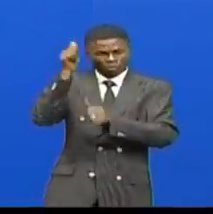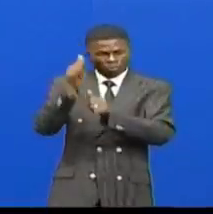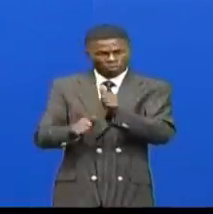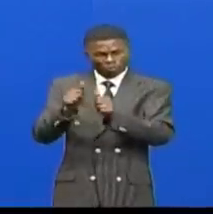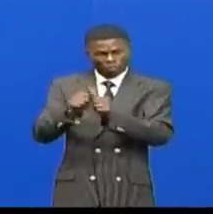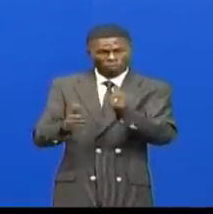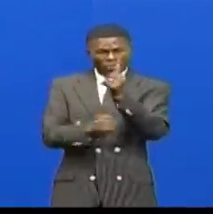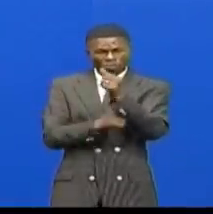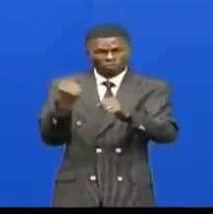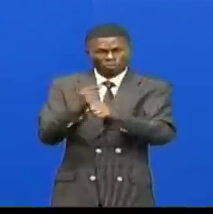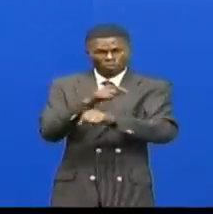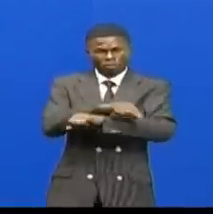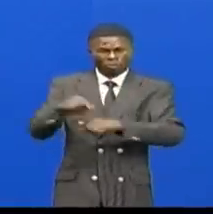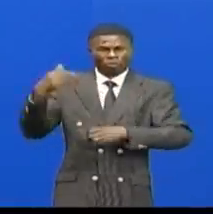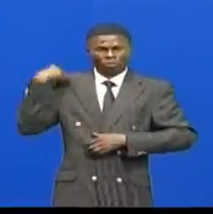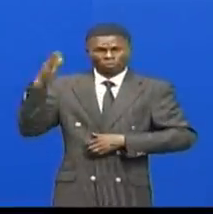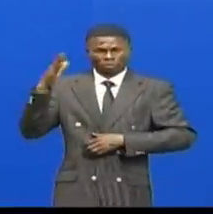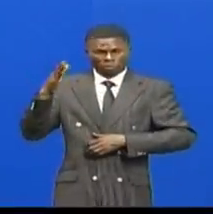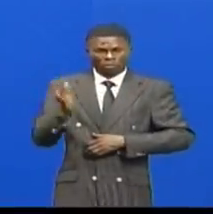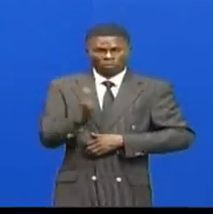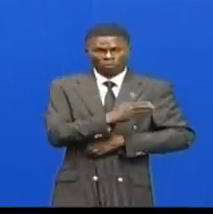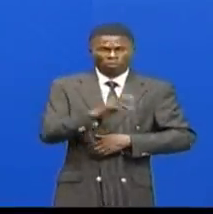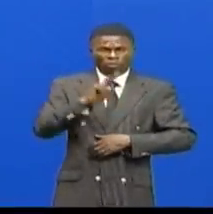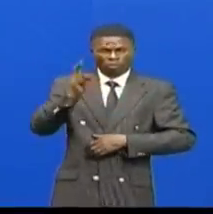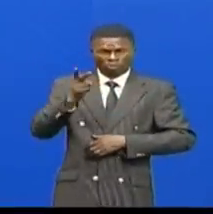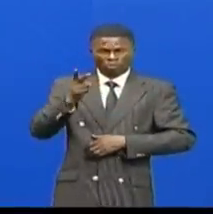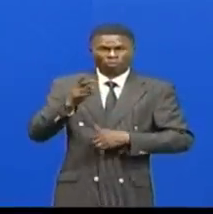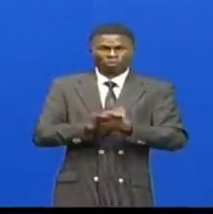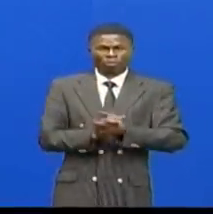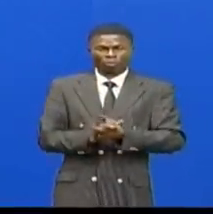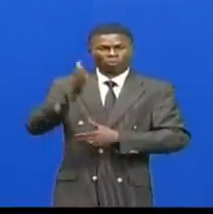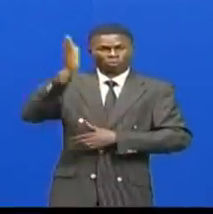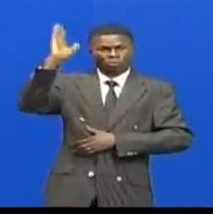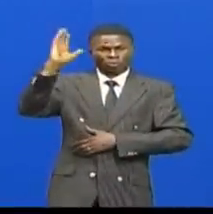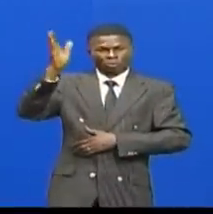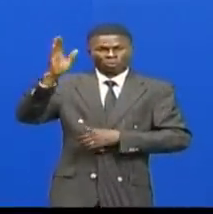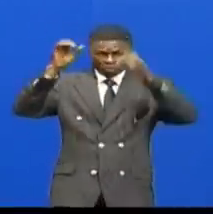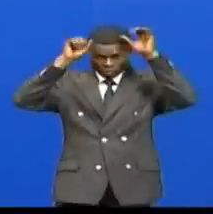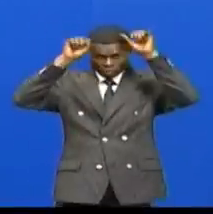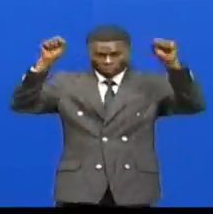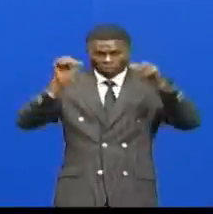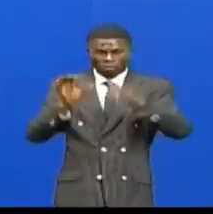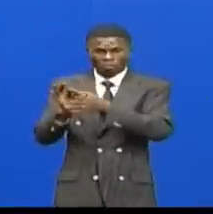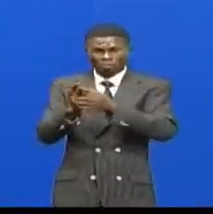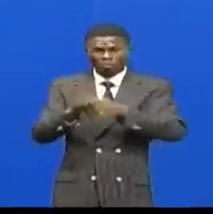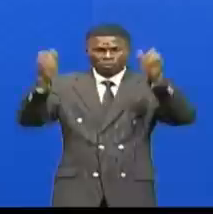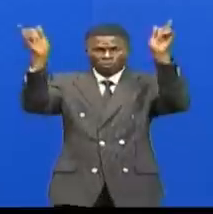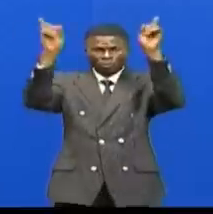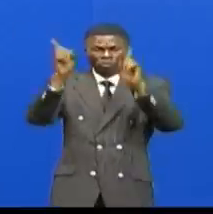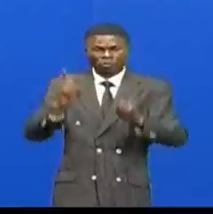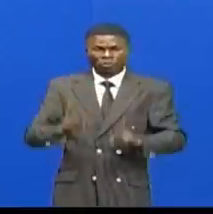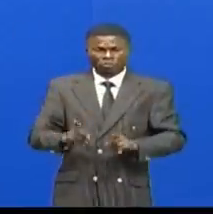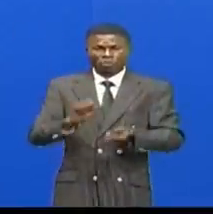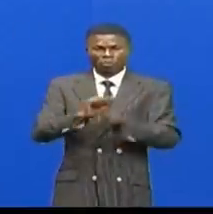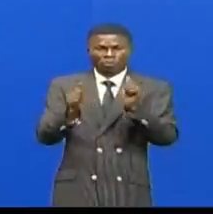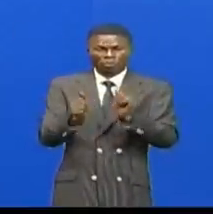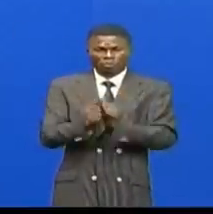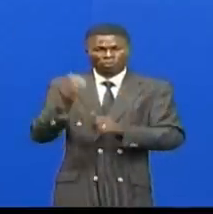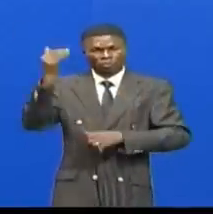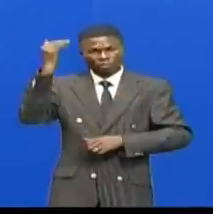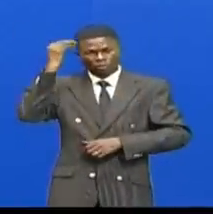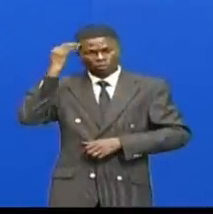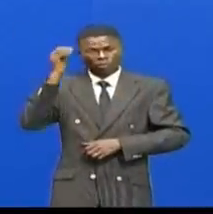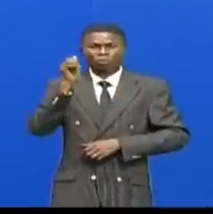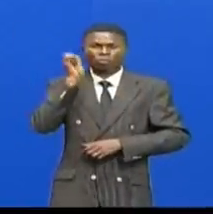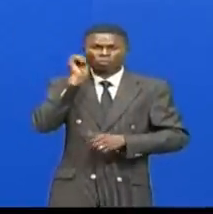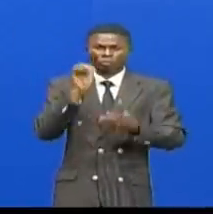régies financières. 2. De la deuxième conférence des chefs d'État de l'Union africaine sur la masculinité positive à